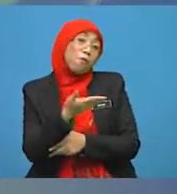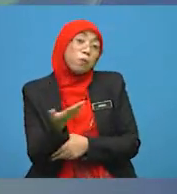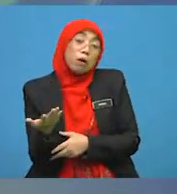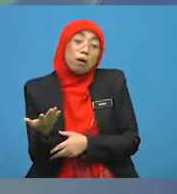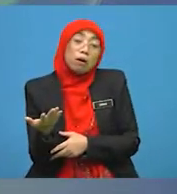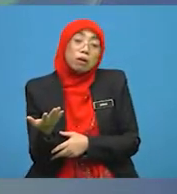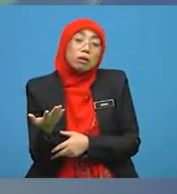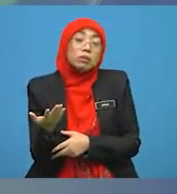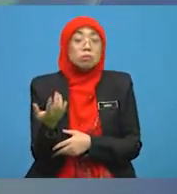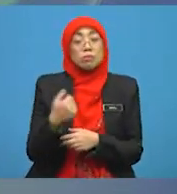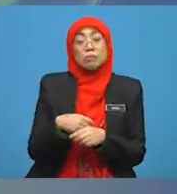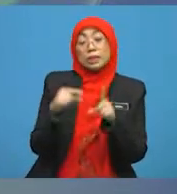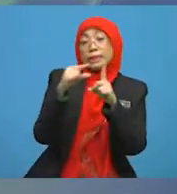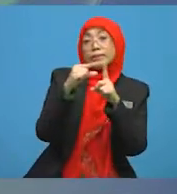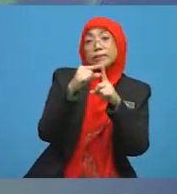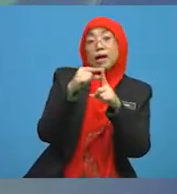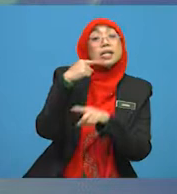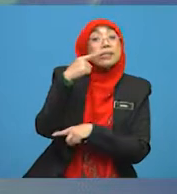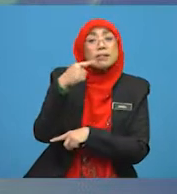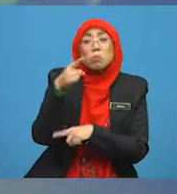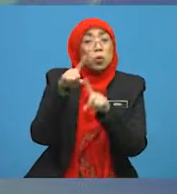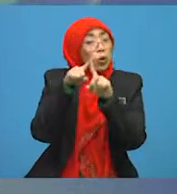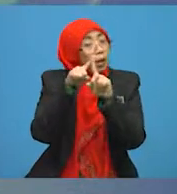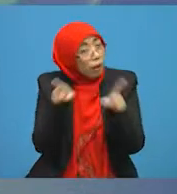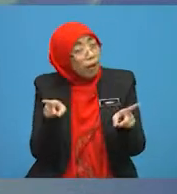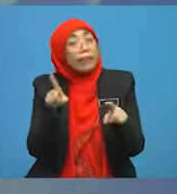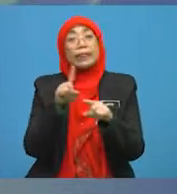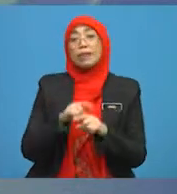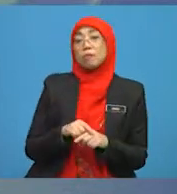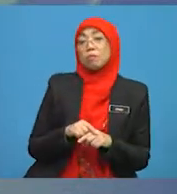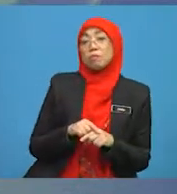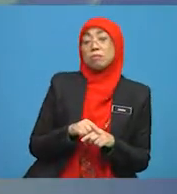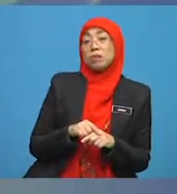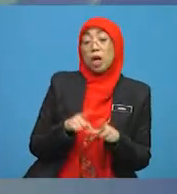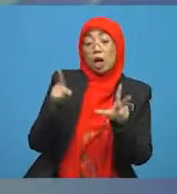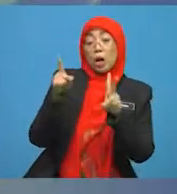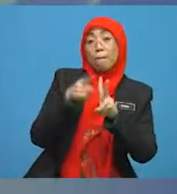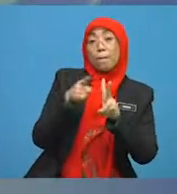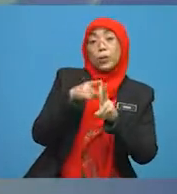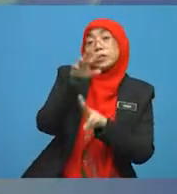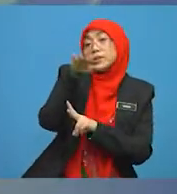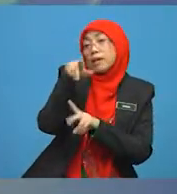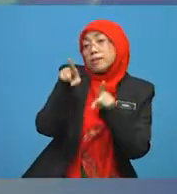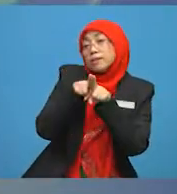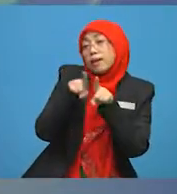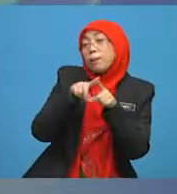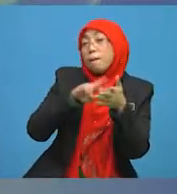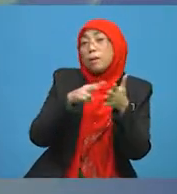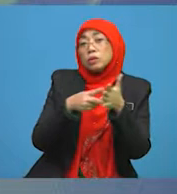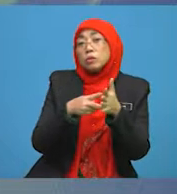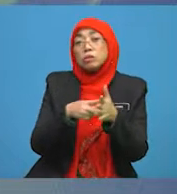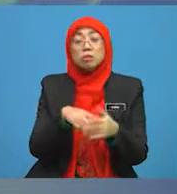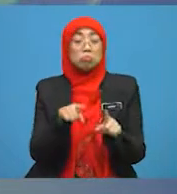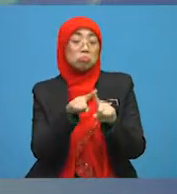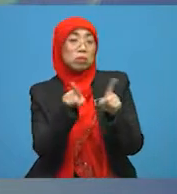yang sebutannya berbeza, ejaannya sama dan maknanya turut berbeza.